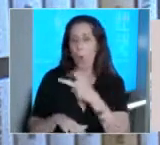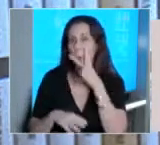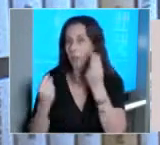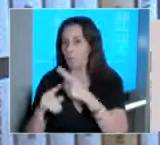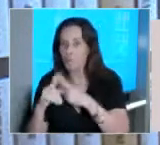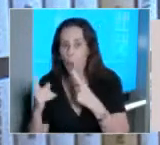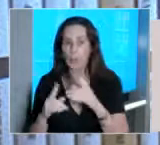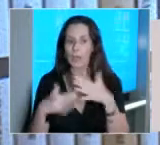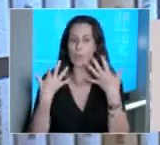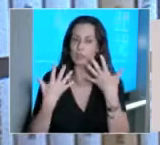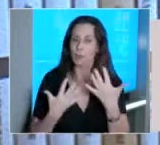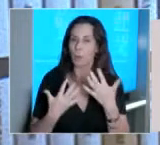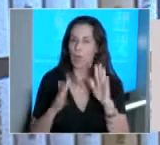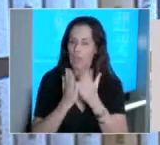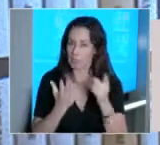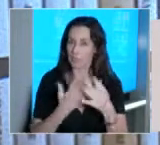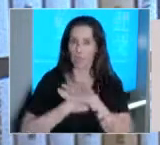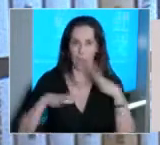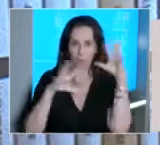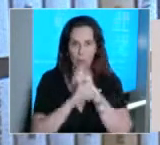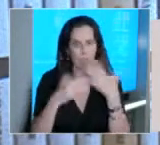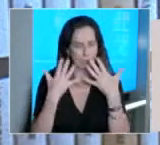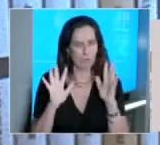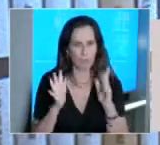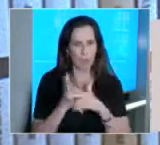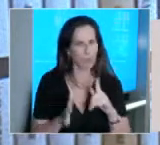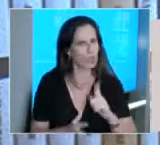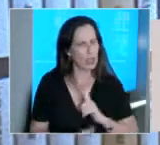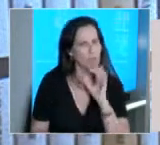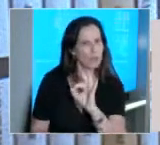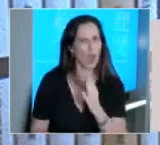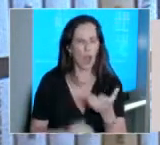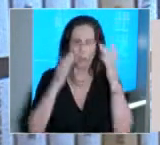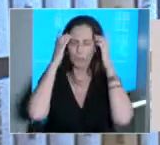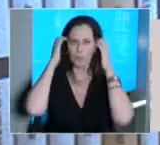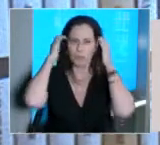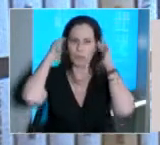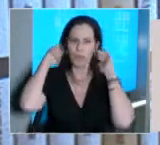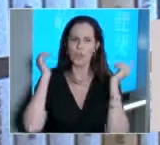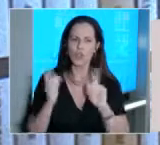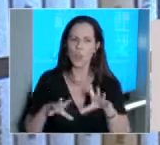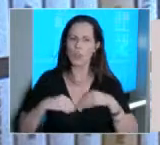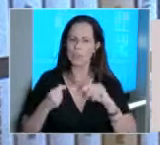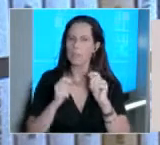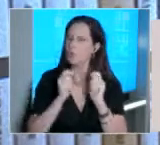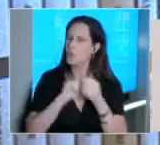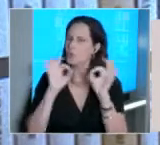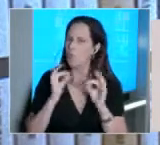שונה. גם סיפור על אהבה וחושך היה ספר שמאוד מאוד היה אישי מבחינתו, שהוא די לא נתן להזיז שם